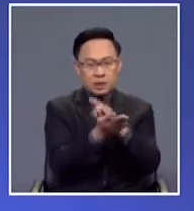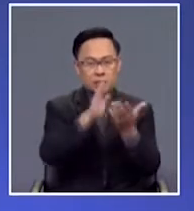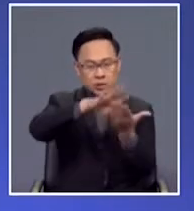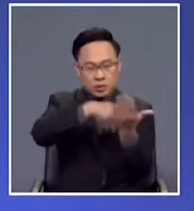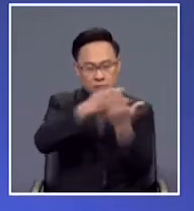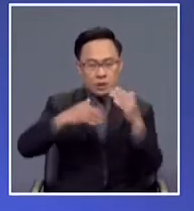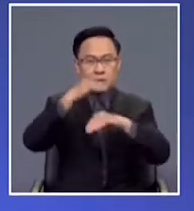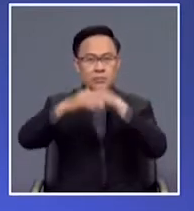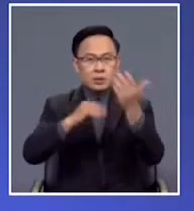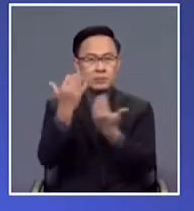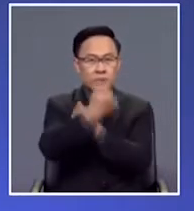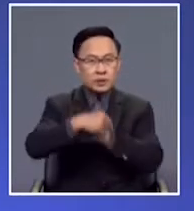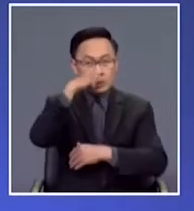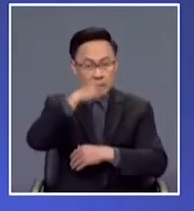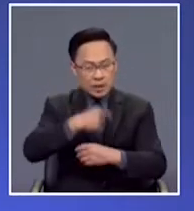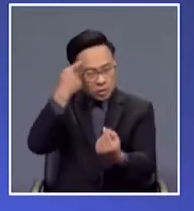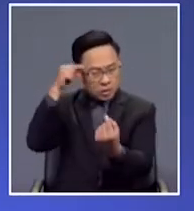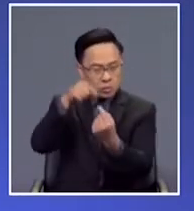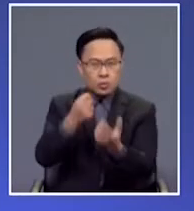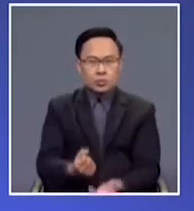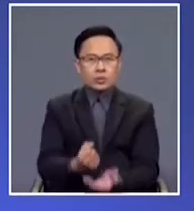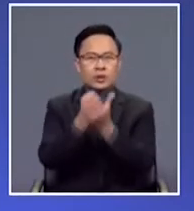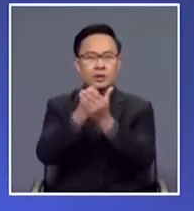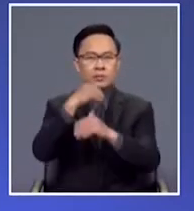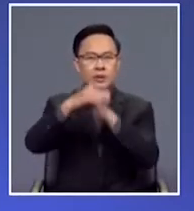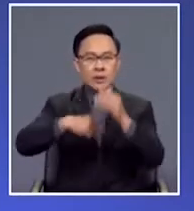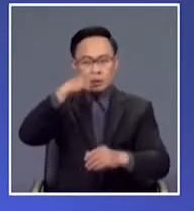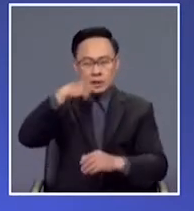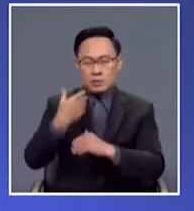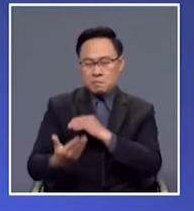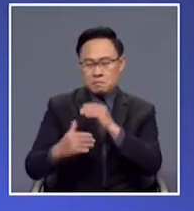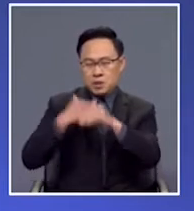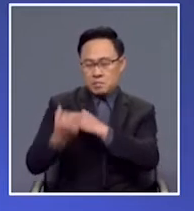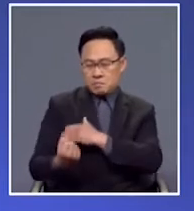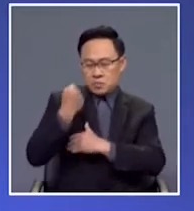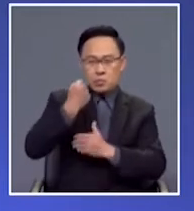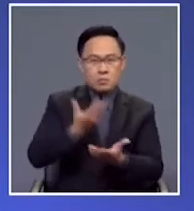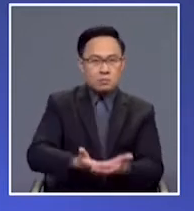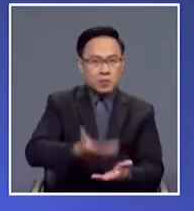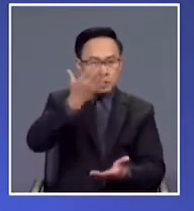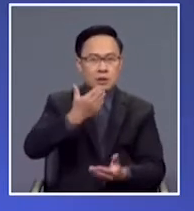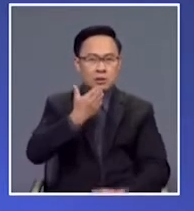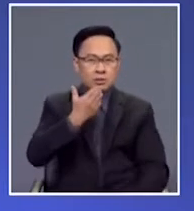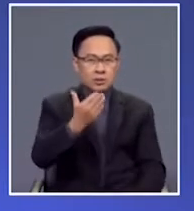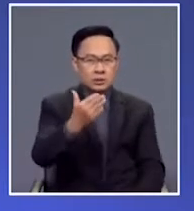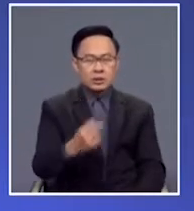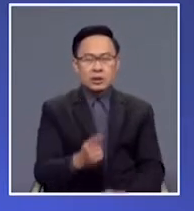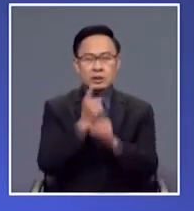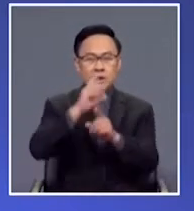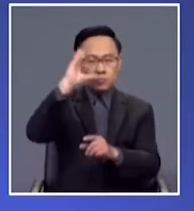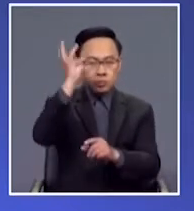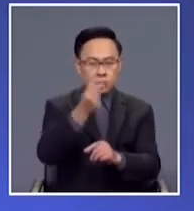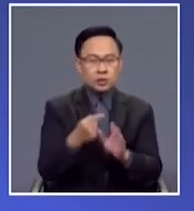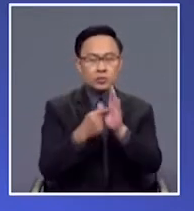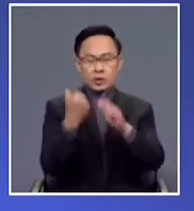นาประเทศที่จะต้องมุ่งไปสู่ความมั่นคงมั่งคั่งอย่างยั่งยืนภายใต้บริบทของโลกที่เป็นพลวัตอาทิการเปลี่ยนแปล